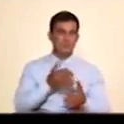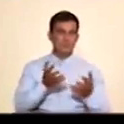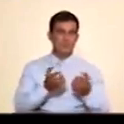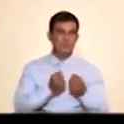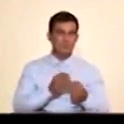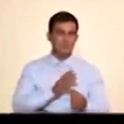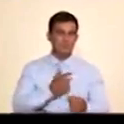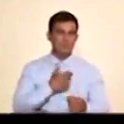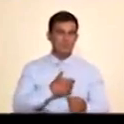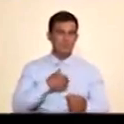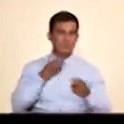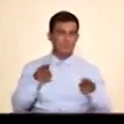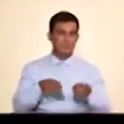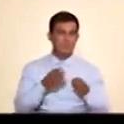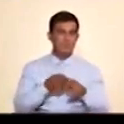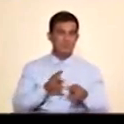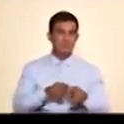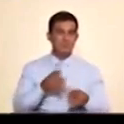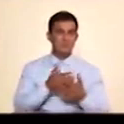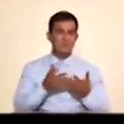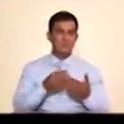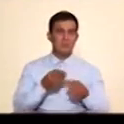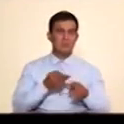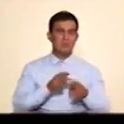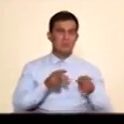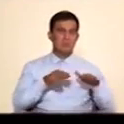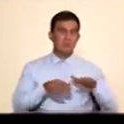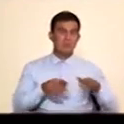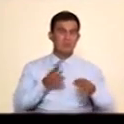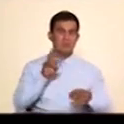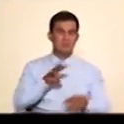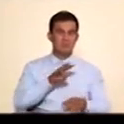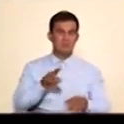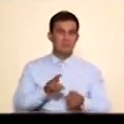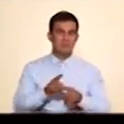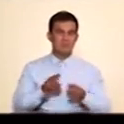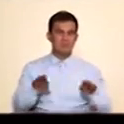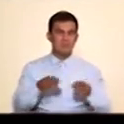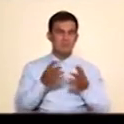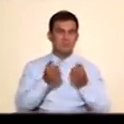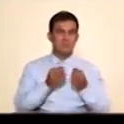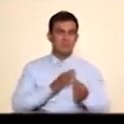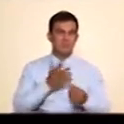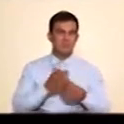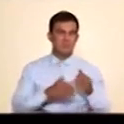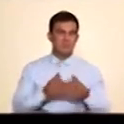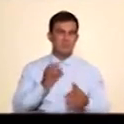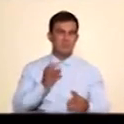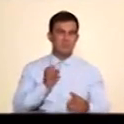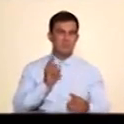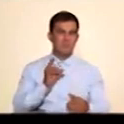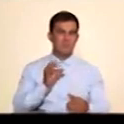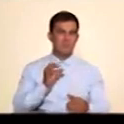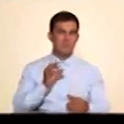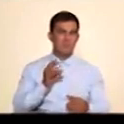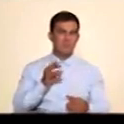bo'lsalarda, Sakslar hali xristian dinini qabul qilishmagan edi. Aynan Sakslarning, ya'ni butun bir Saksoniya